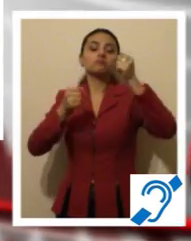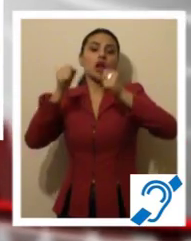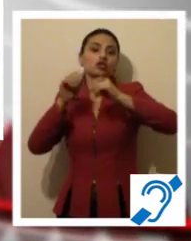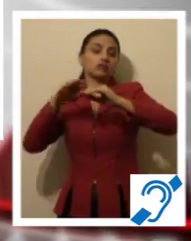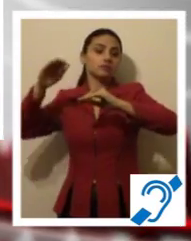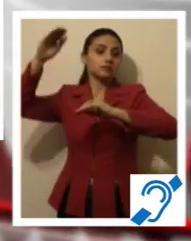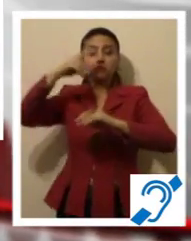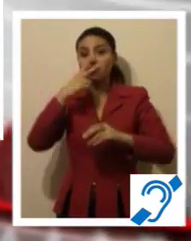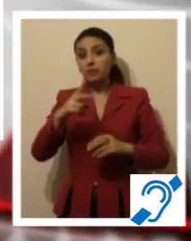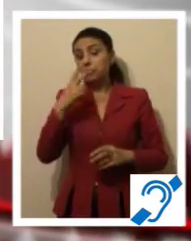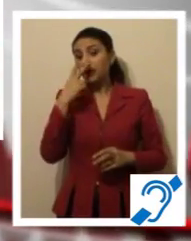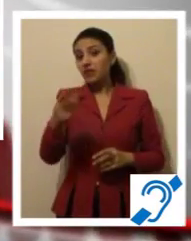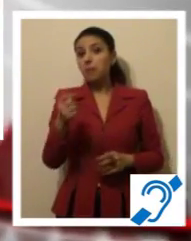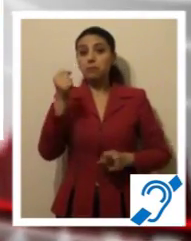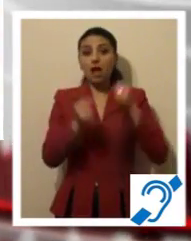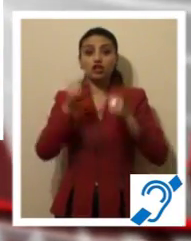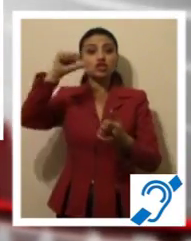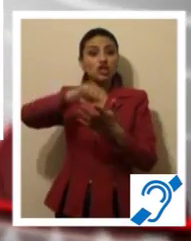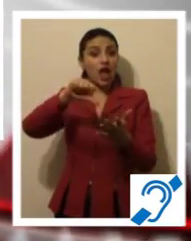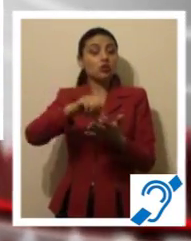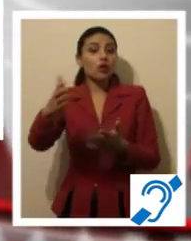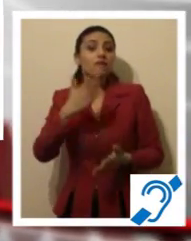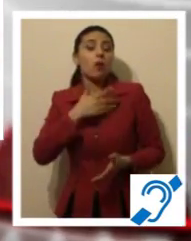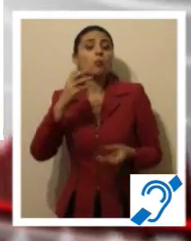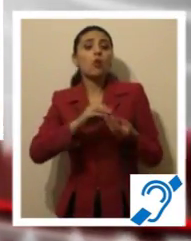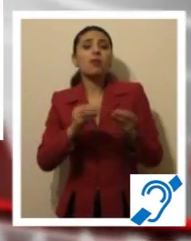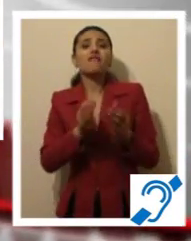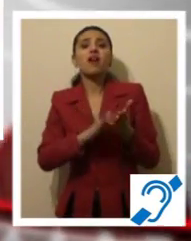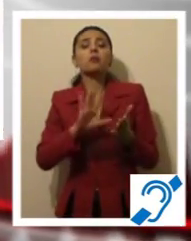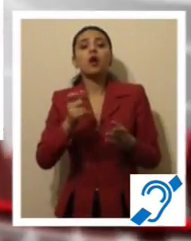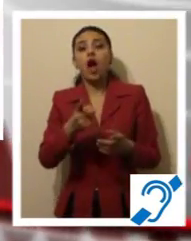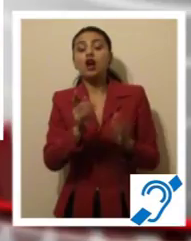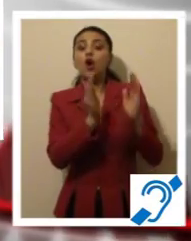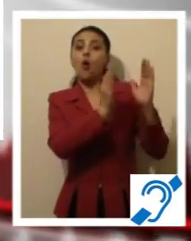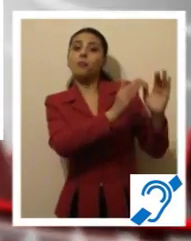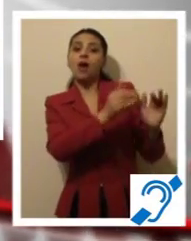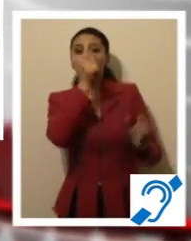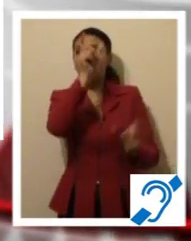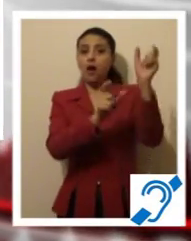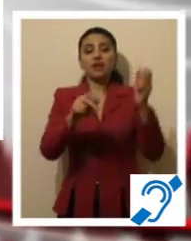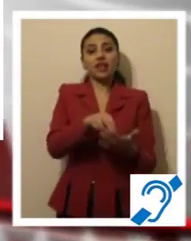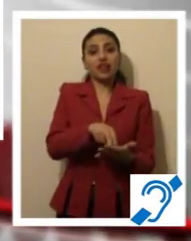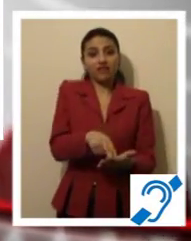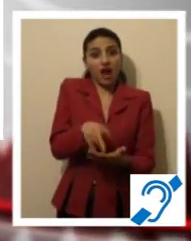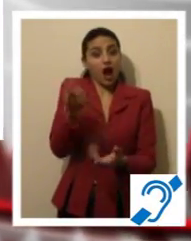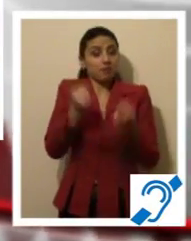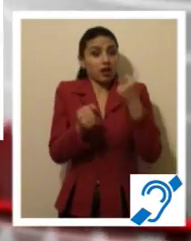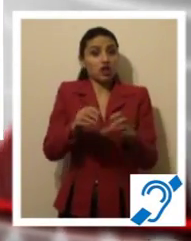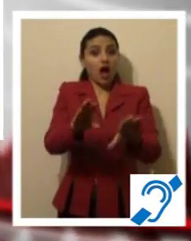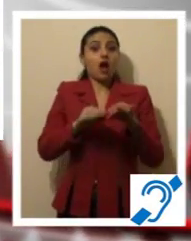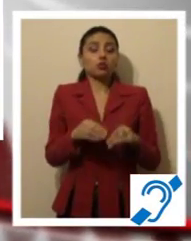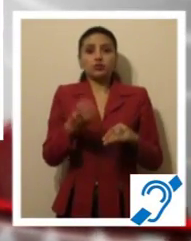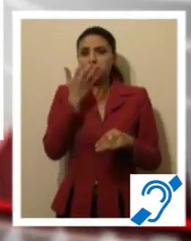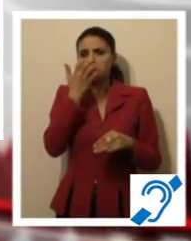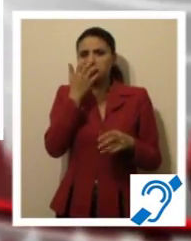ceea ce privește parcarea de la Fortuna, o problemă este legată de faptul că aici, o parte dintre locatarii din zonă se tem că o astfel de parcare va aduce poluare